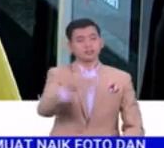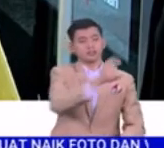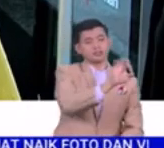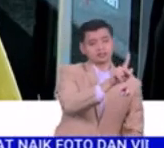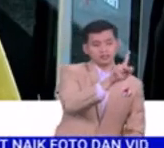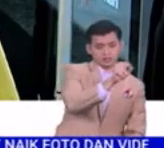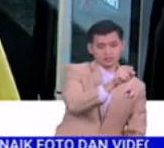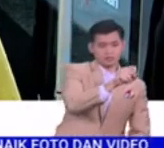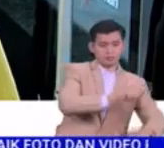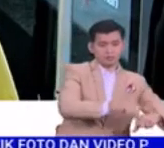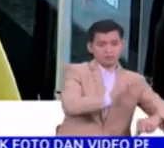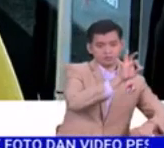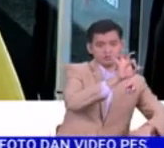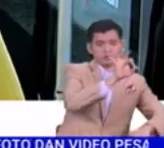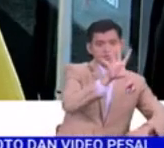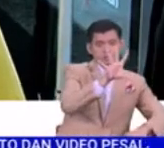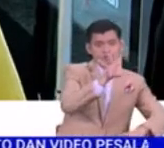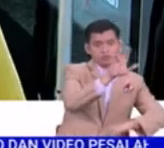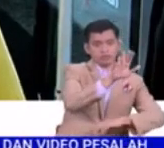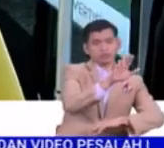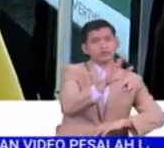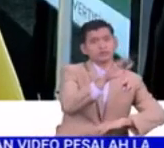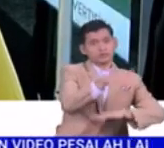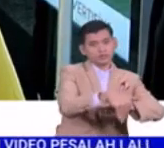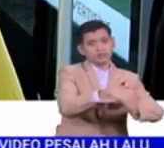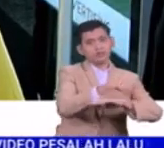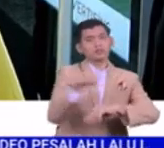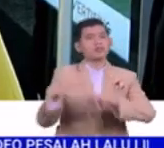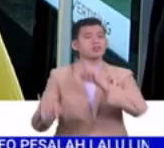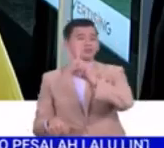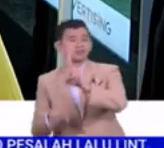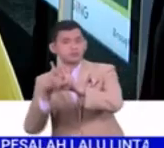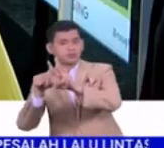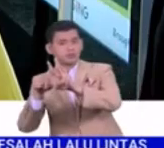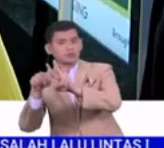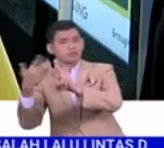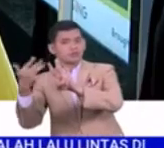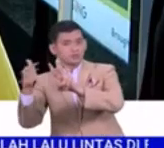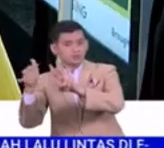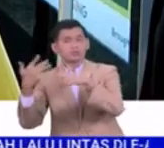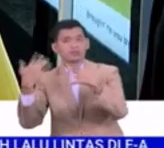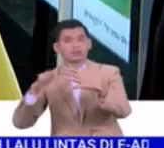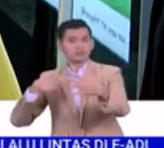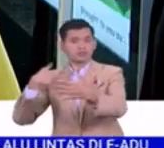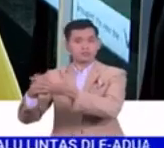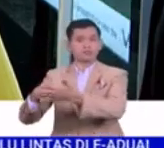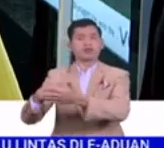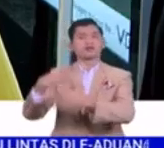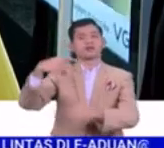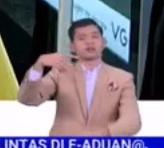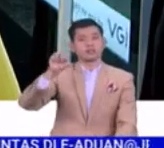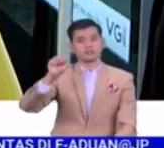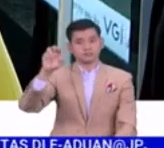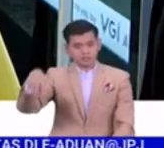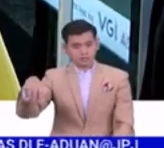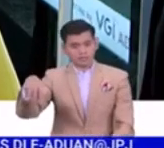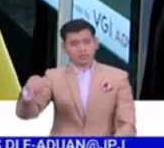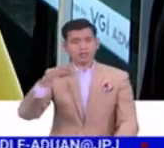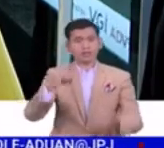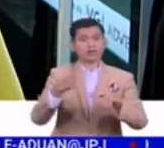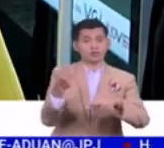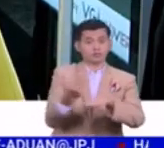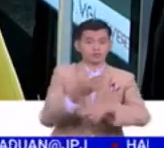ni pukul 9.50. Dua suku saya dah sampai di Sungai Petani lah. Kalau saya menggunakan lebuh raya atau jalan raya sekarang ni,